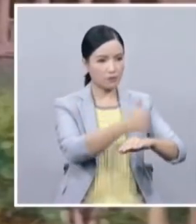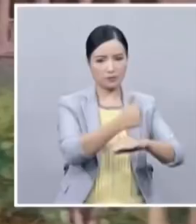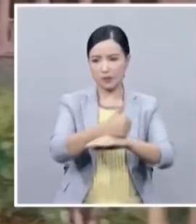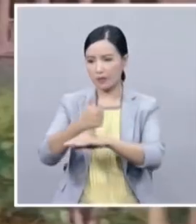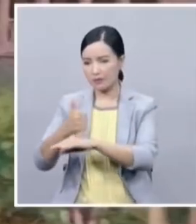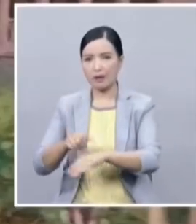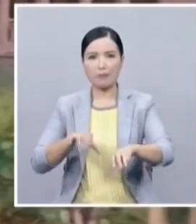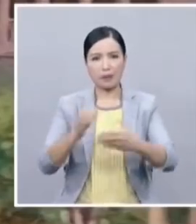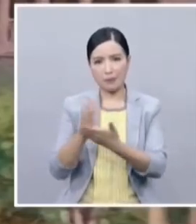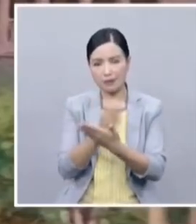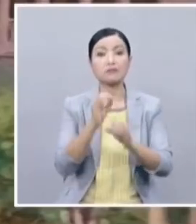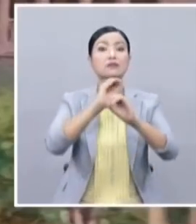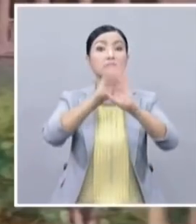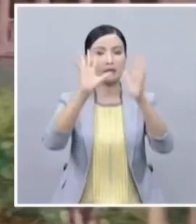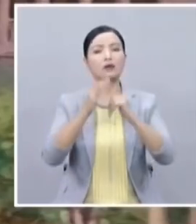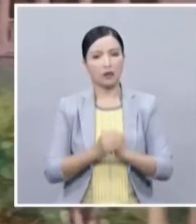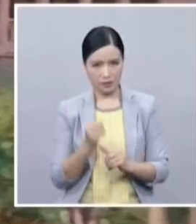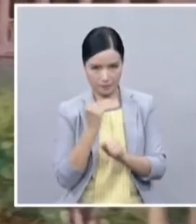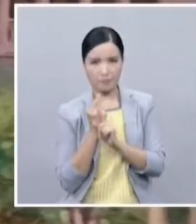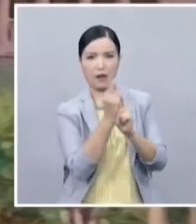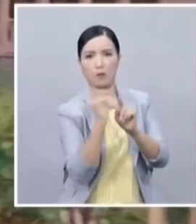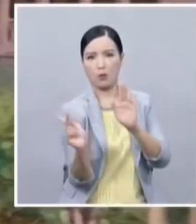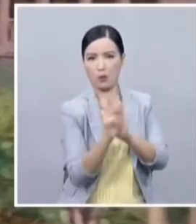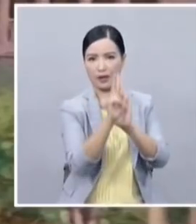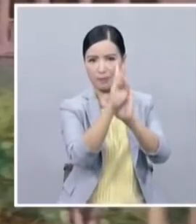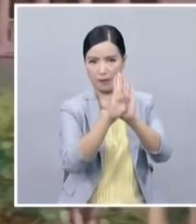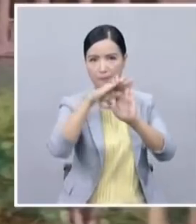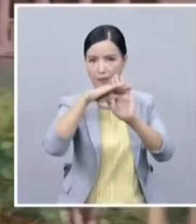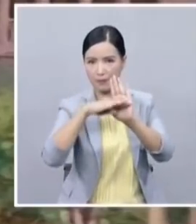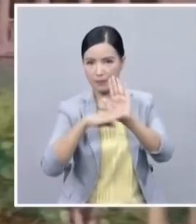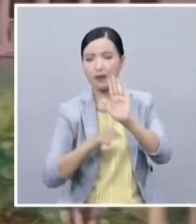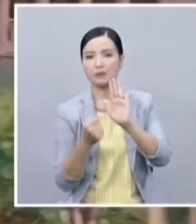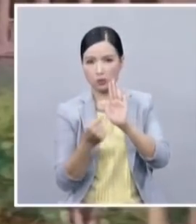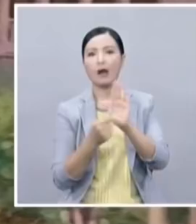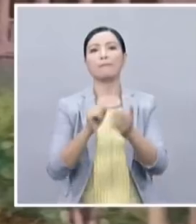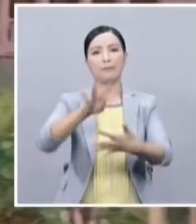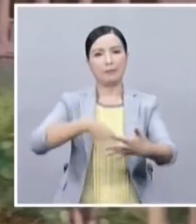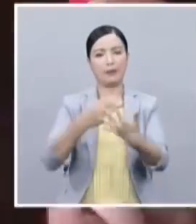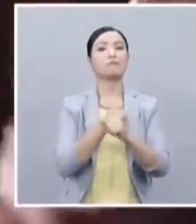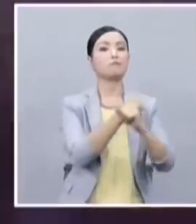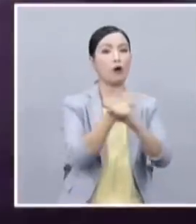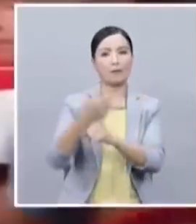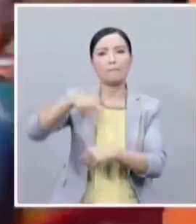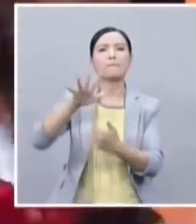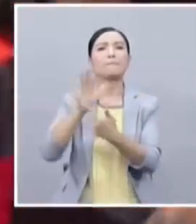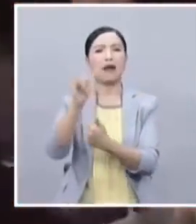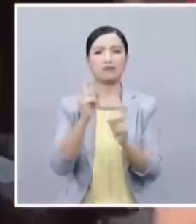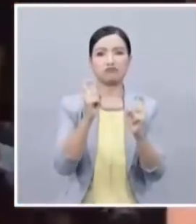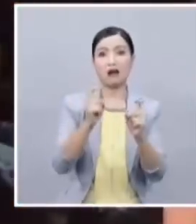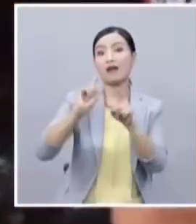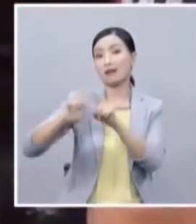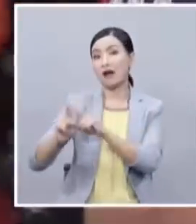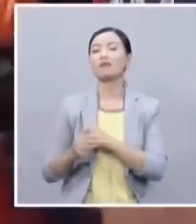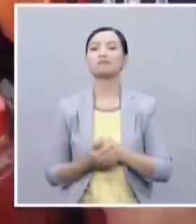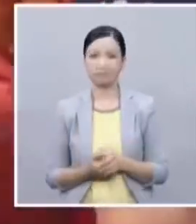ให้มันชัดเจนนะครับทุกคนก็เลยอยู่ในกรอบในกฎระเบียบอันนี้เพราะว่ามันอยู่ในแผนป้องกันบรรเทาสาธารณภัยนะครับ